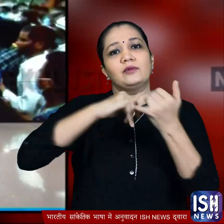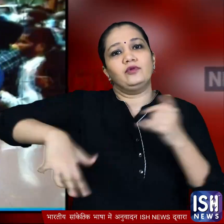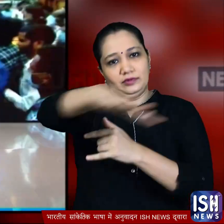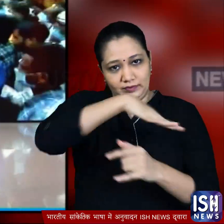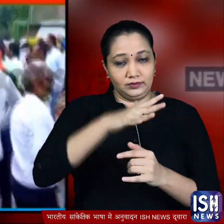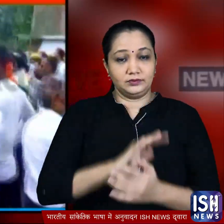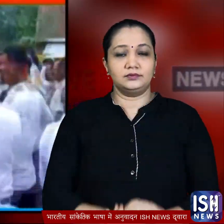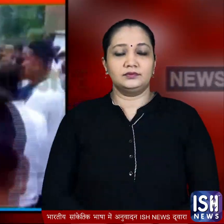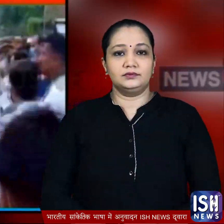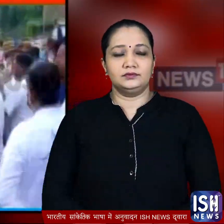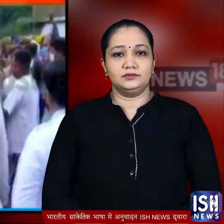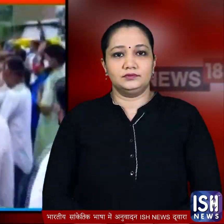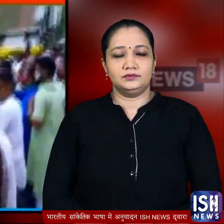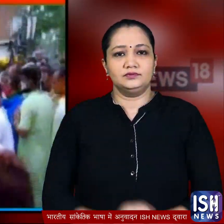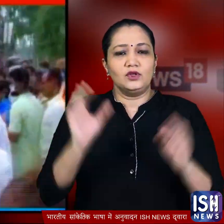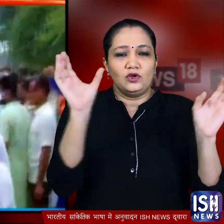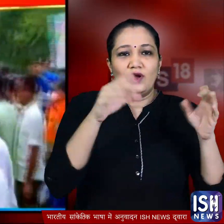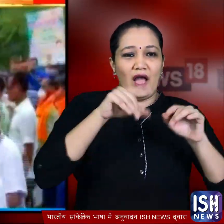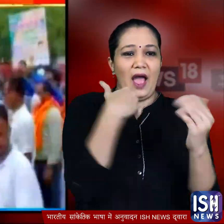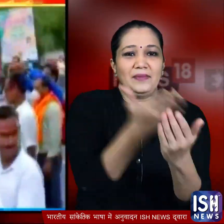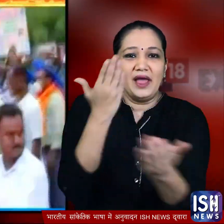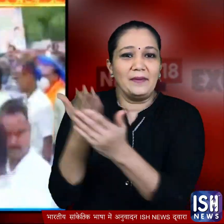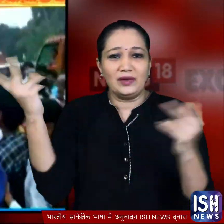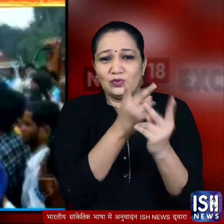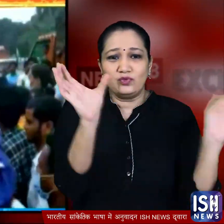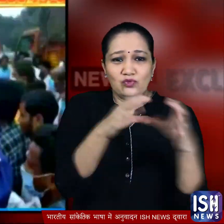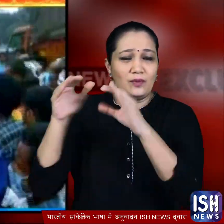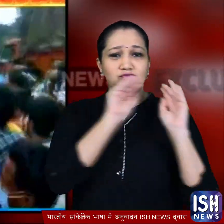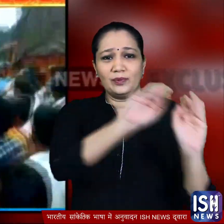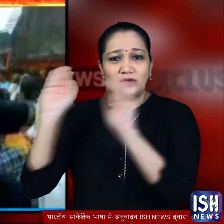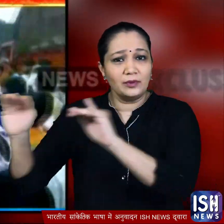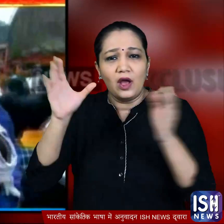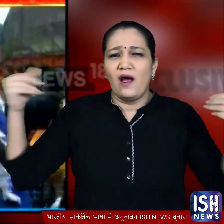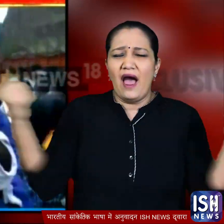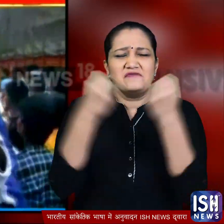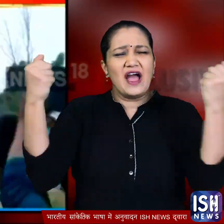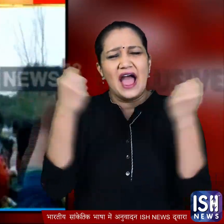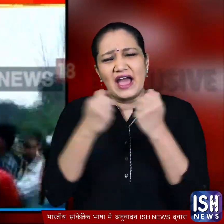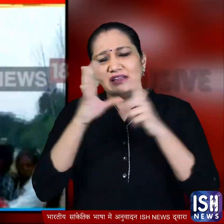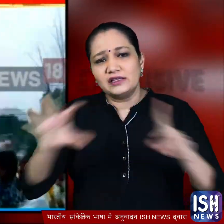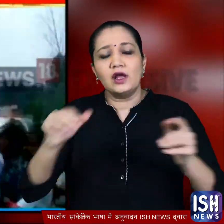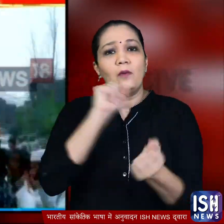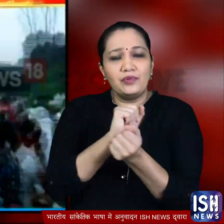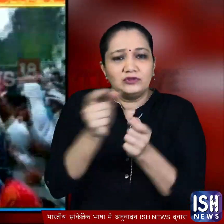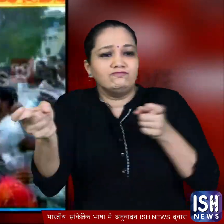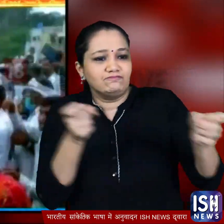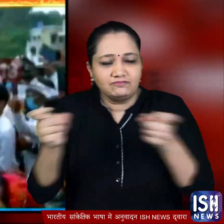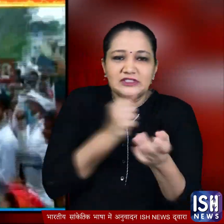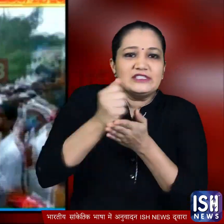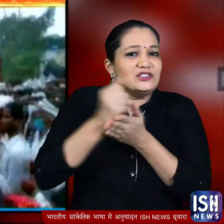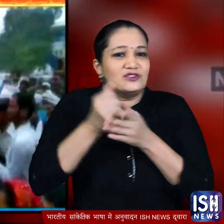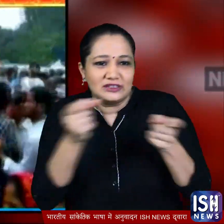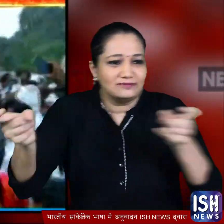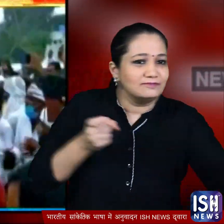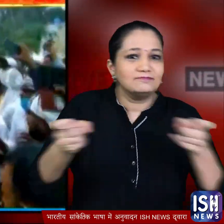आई, जहां दो उम्मीदवारों के समर्थक आपस में बीच सड़क पर गुत्थम गुत्था हो गए। पुलिस वाले हालात संभालने की